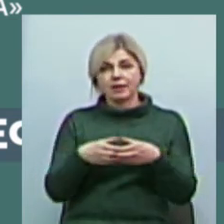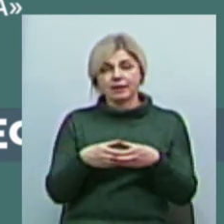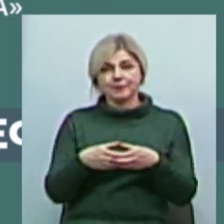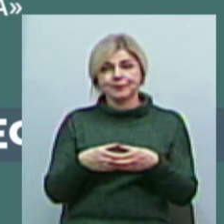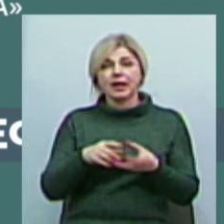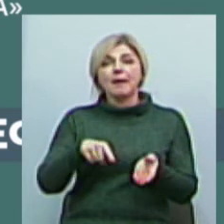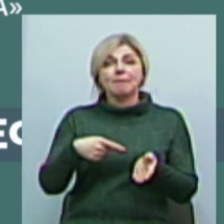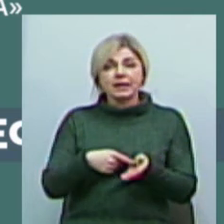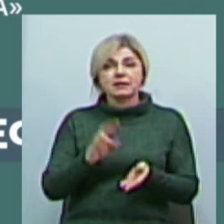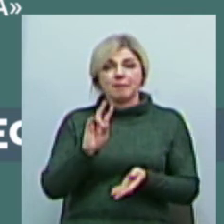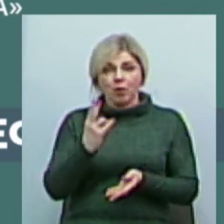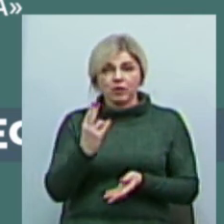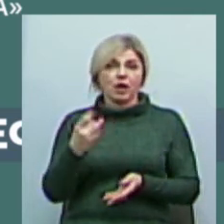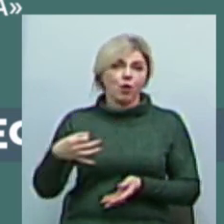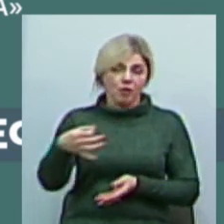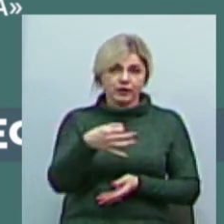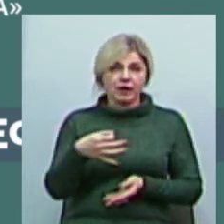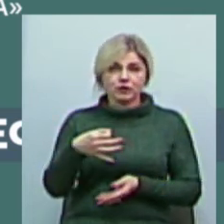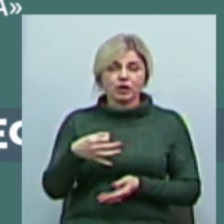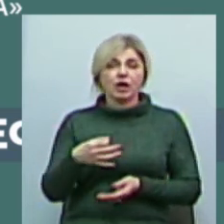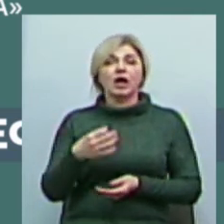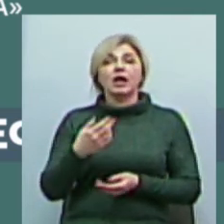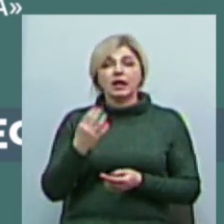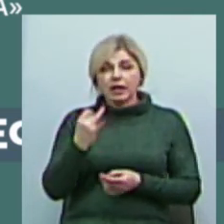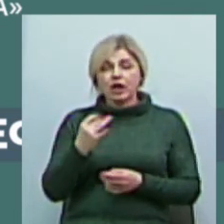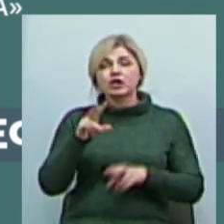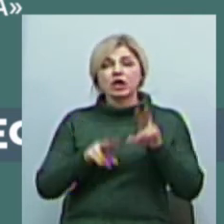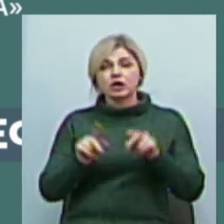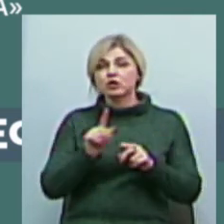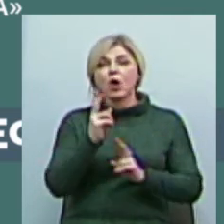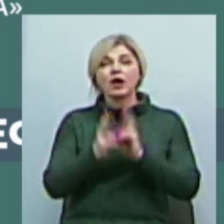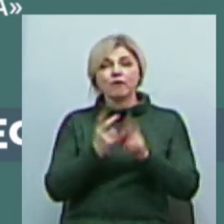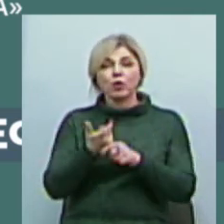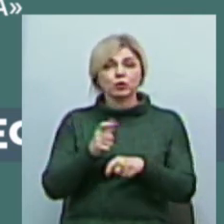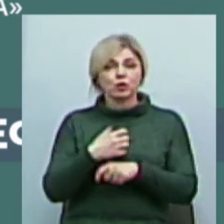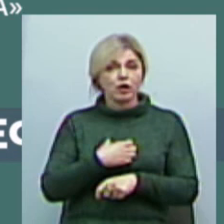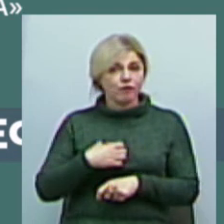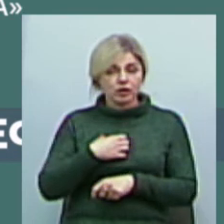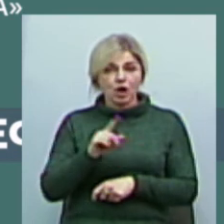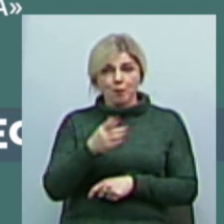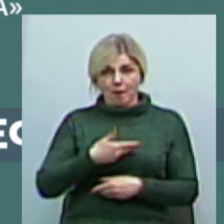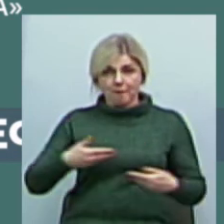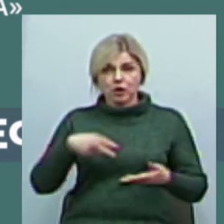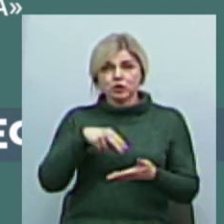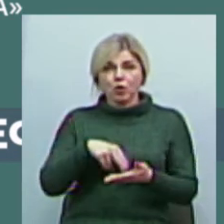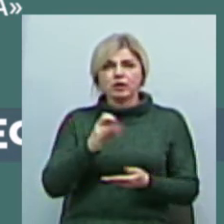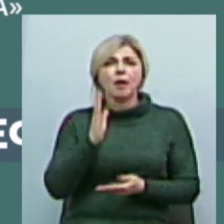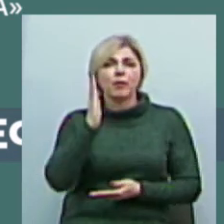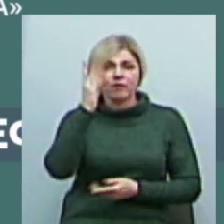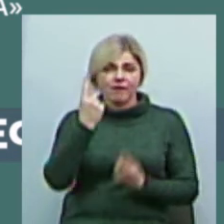міста Миколаєва, Миколаївщини. Чому вважаю, що ці реформи дуже важливі? Тому що ми з вами стоїмо на порозі великих